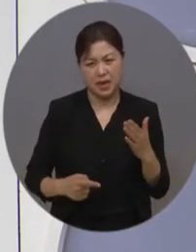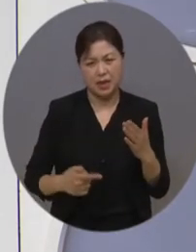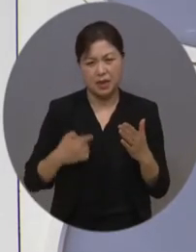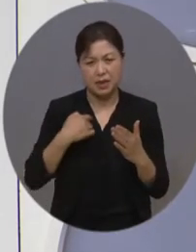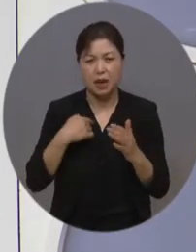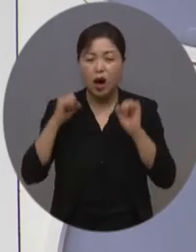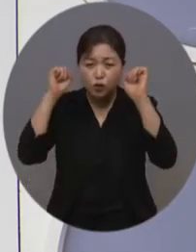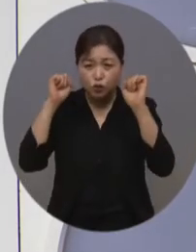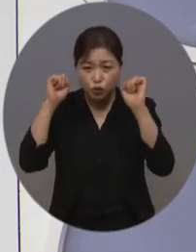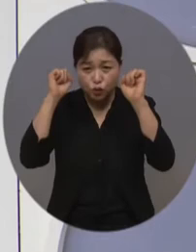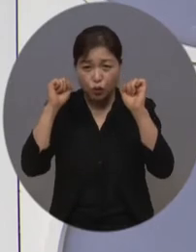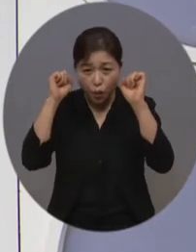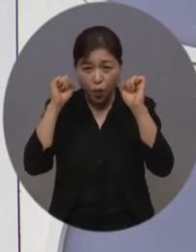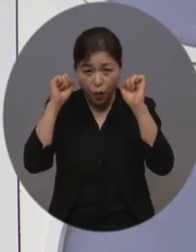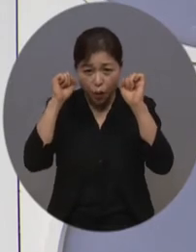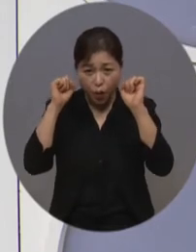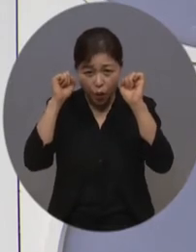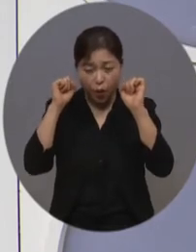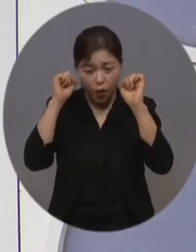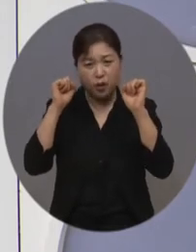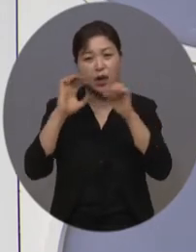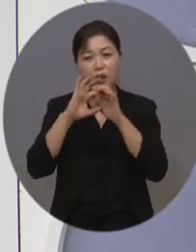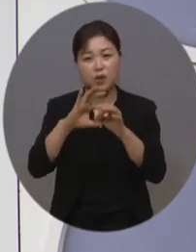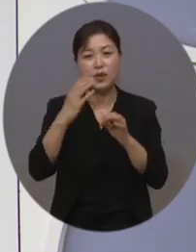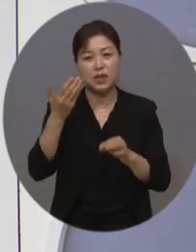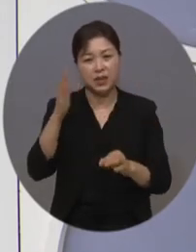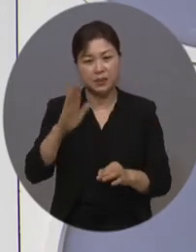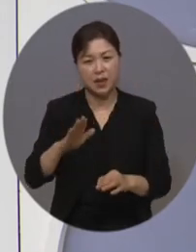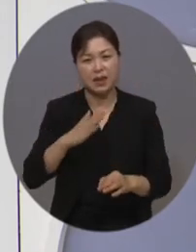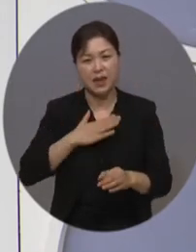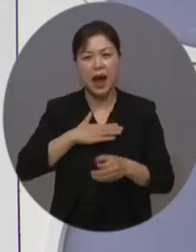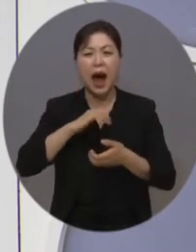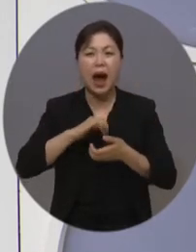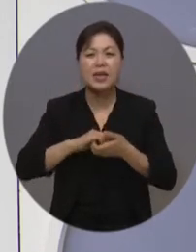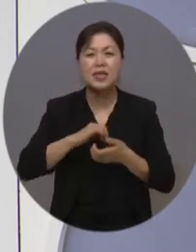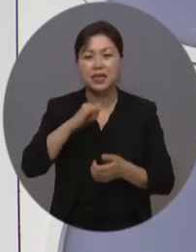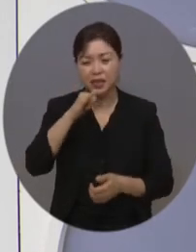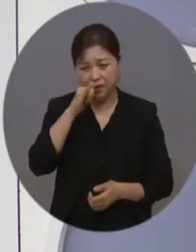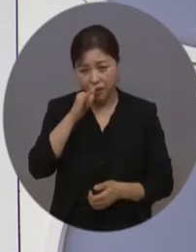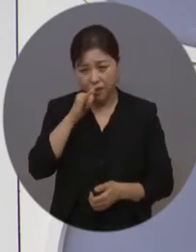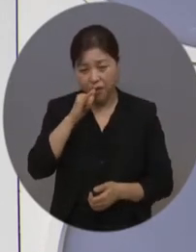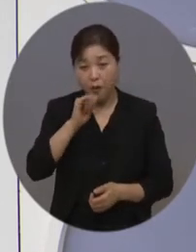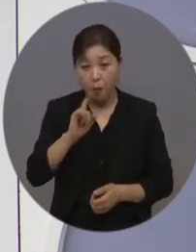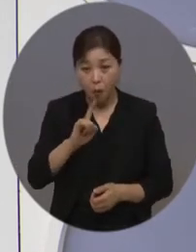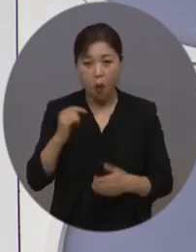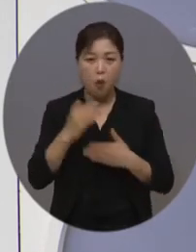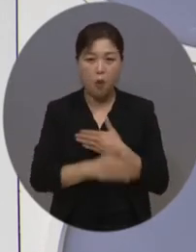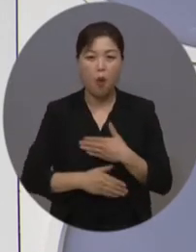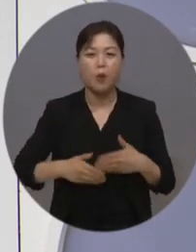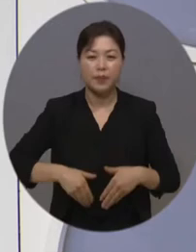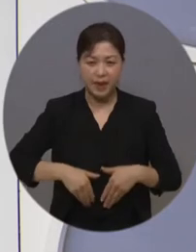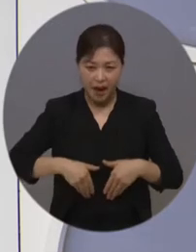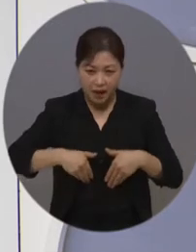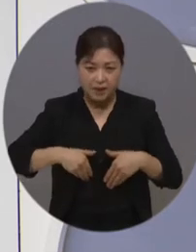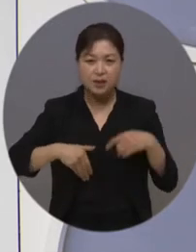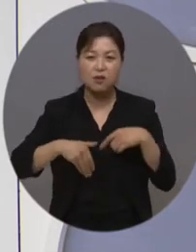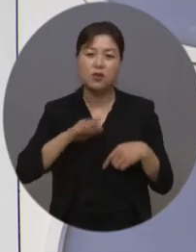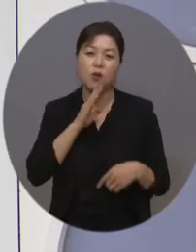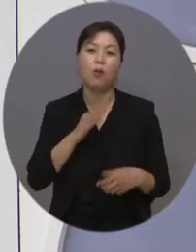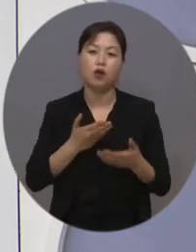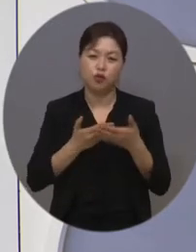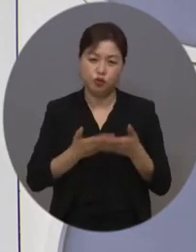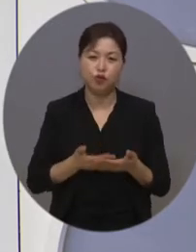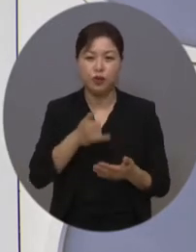해도 제가 한계가 있는 것 같습니다. 이게 몸을 따뜻히 해야 된다 하는 것이 정말 굉장히 중요한